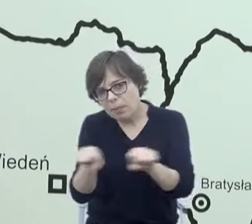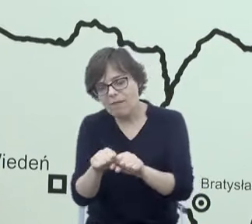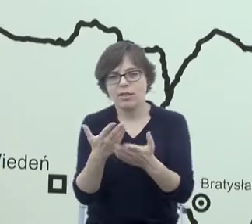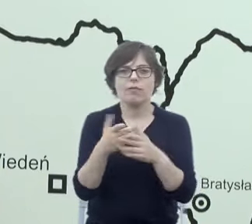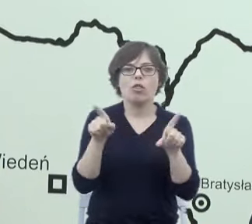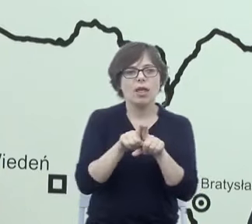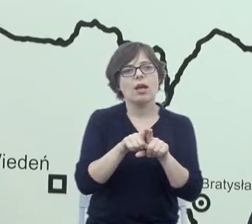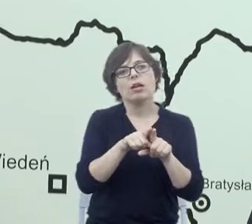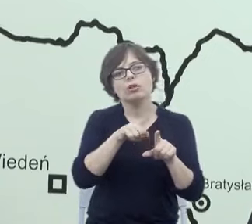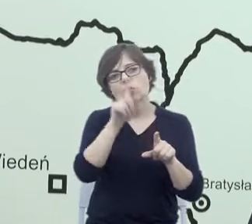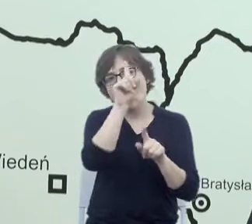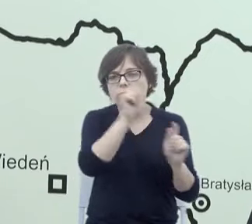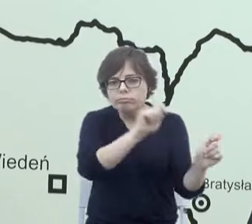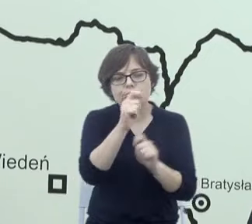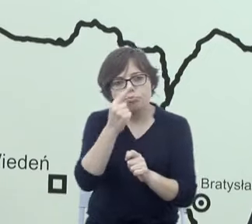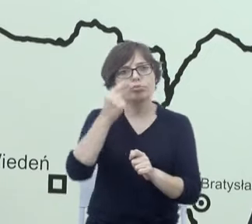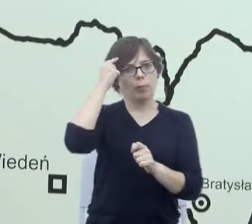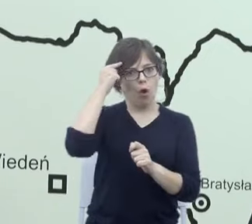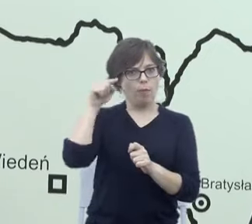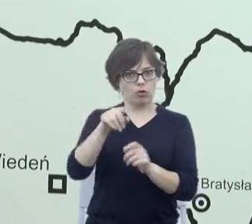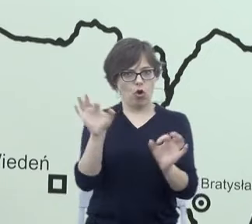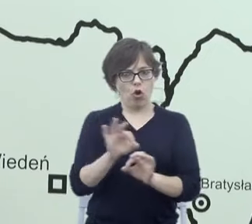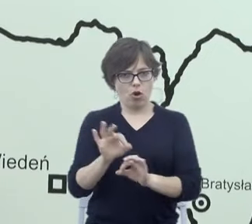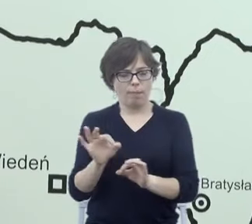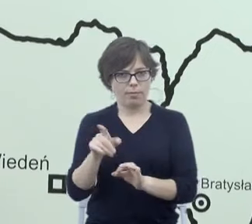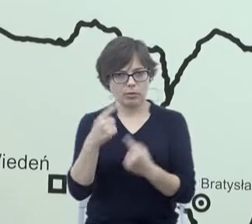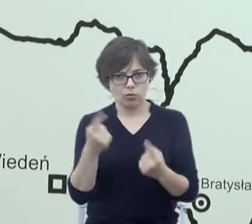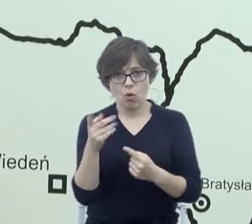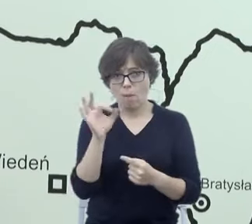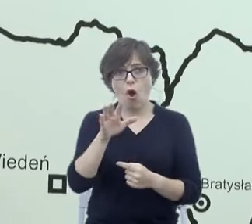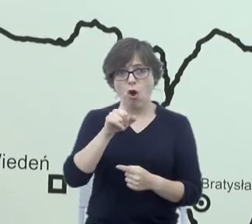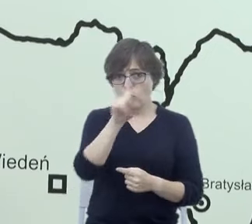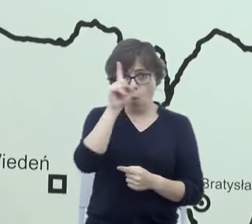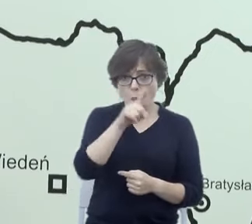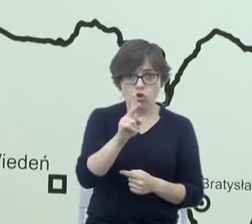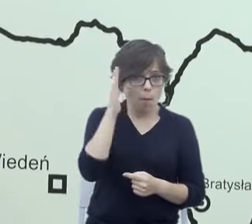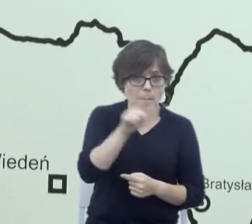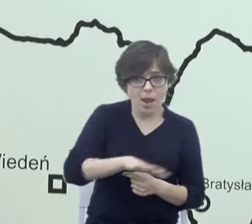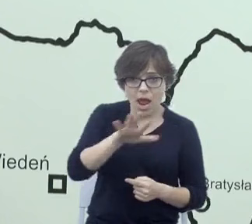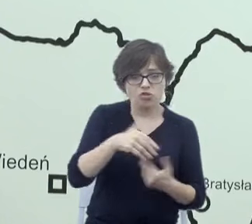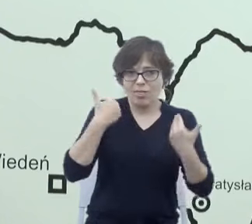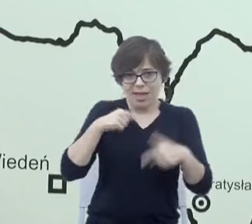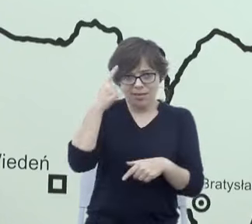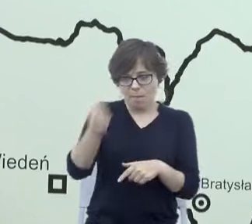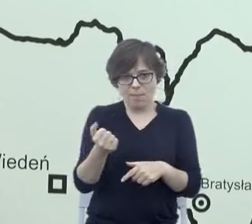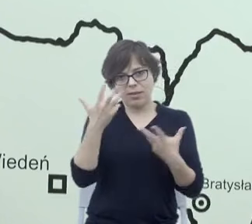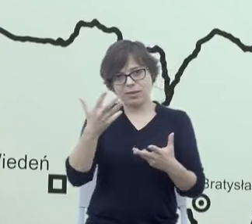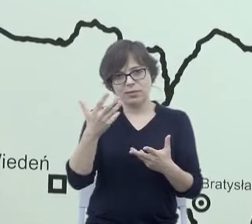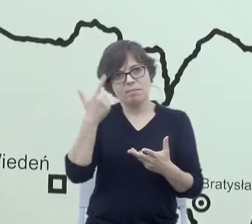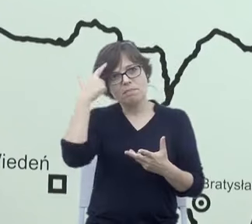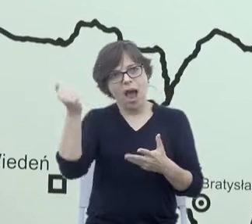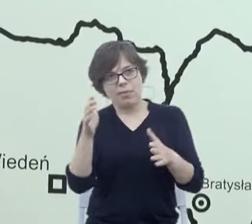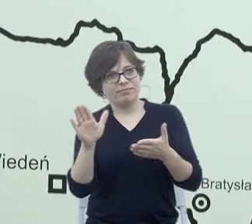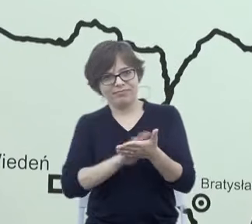który jednak całe lokalne społeczeństwo chciało wymazać z pamięci. No i mi się wydaje, że no, to